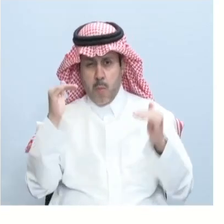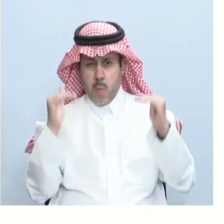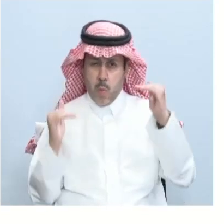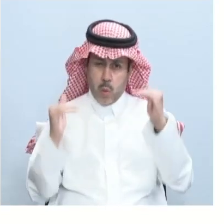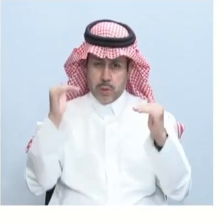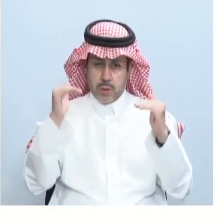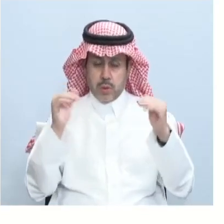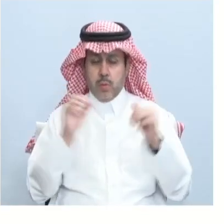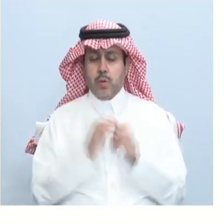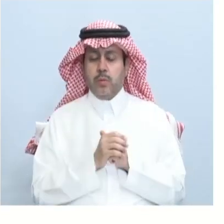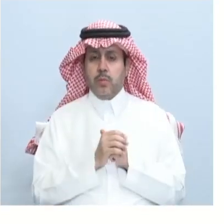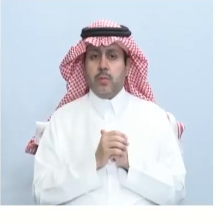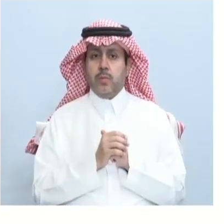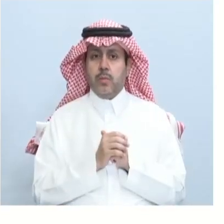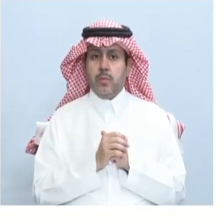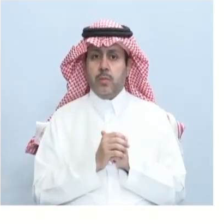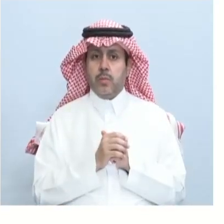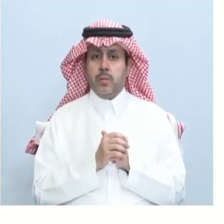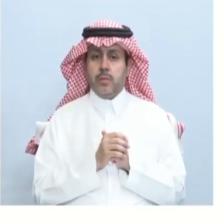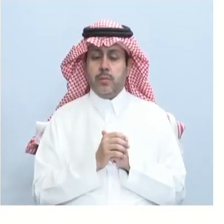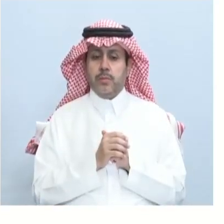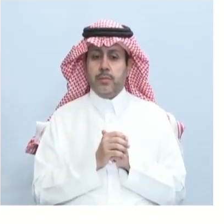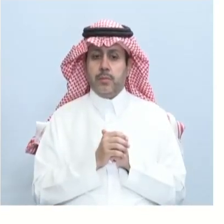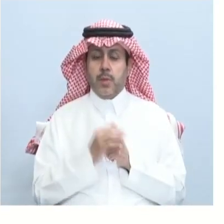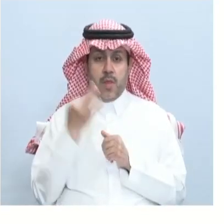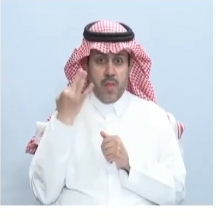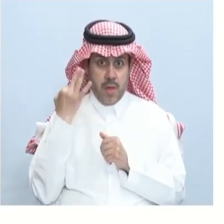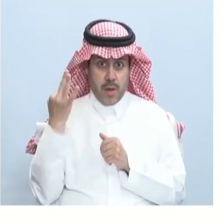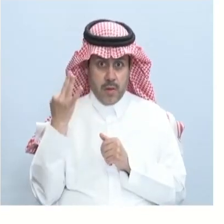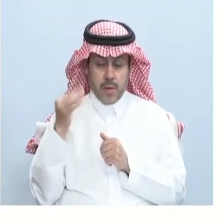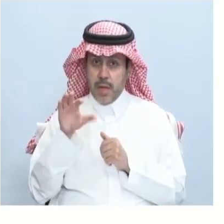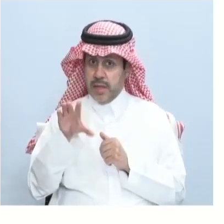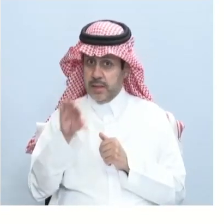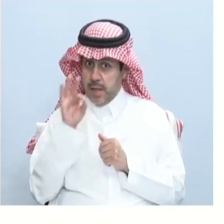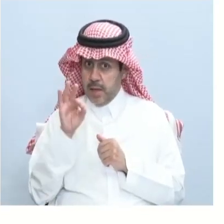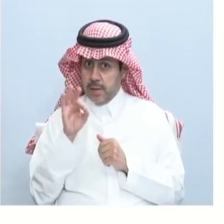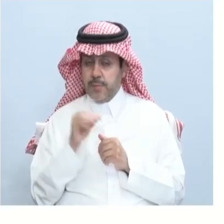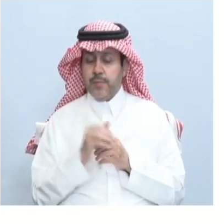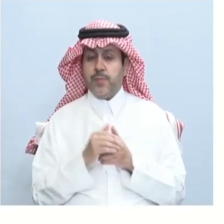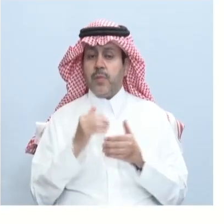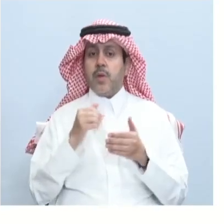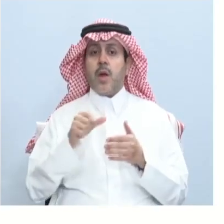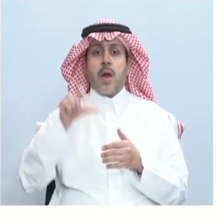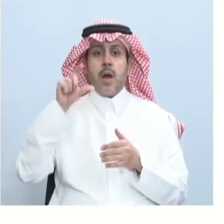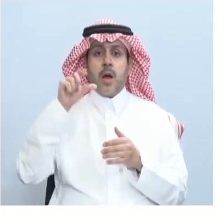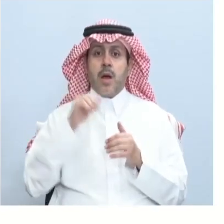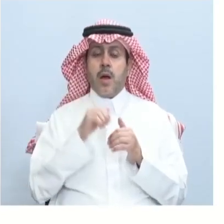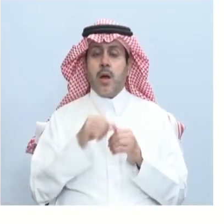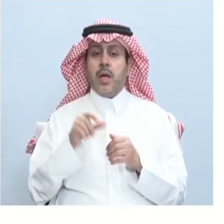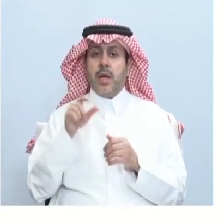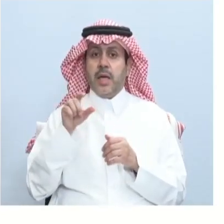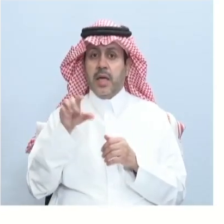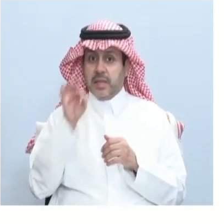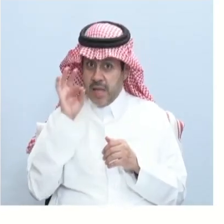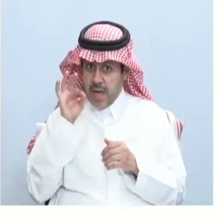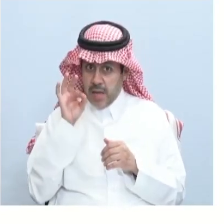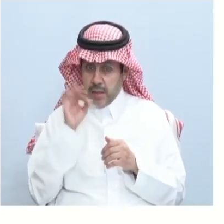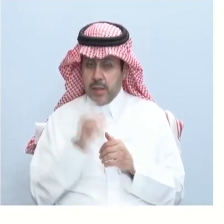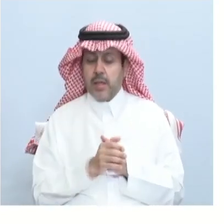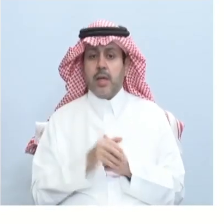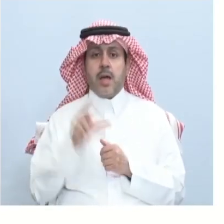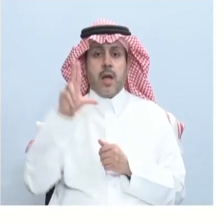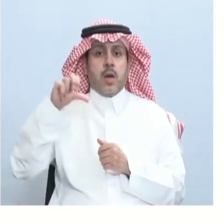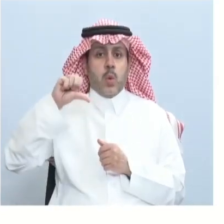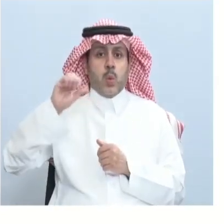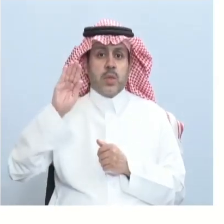من المصلح الامر الثالث وهو اختيار الوسائل اختيار ماذا الوسائل فيما